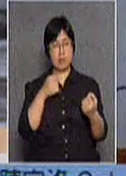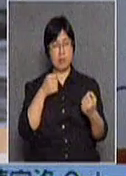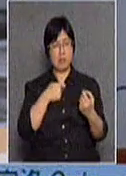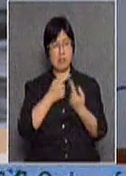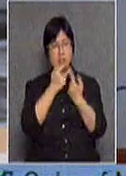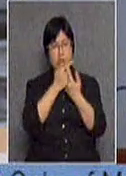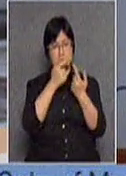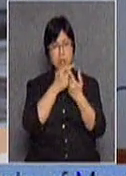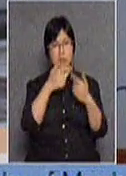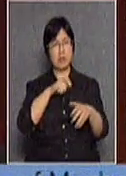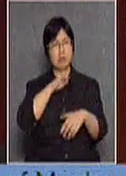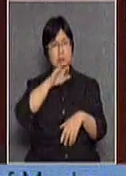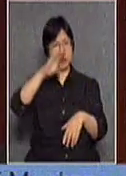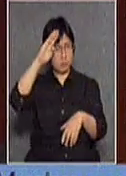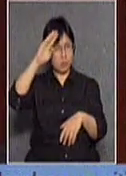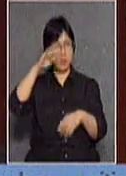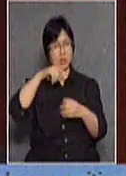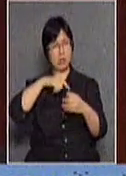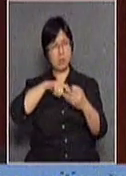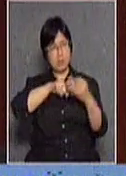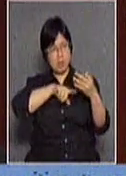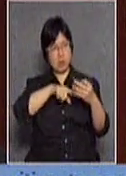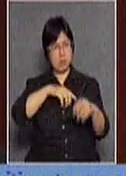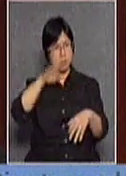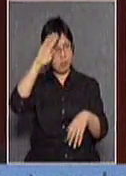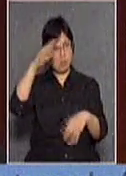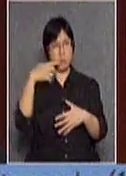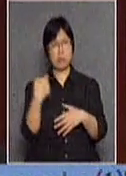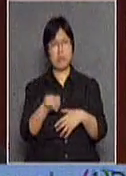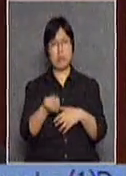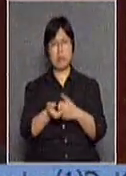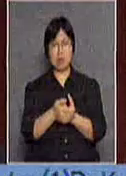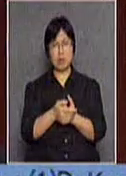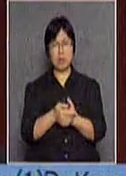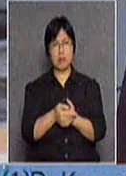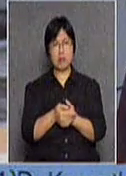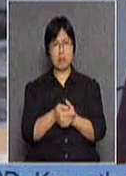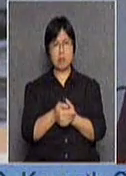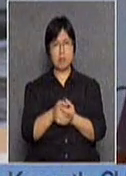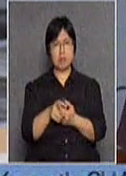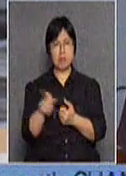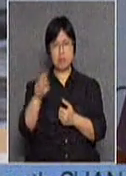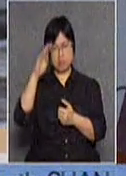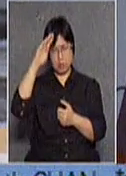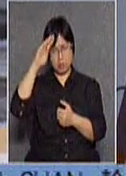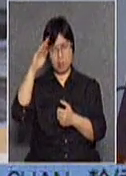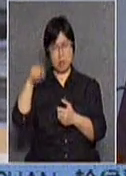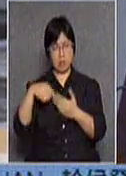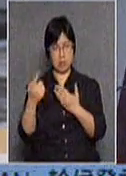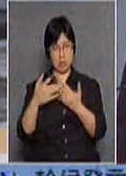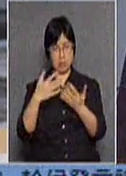意思啊，阿周玉成，喂，道歉好難咩？喂，阿哥，佢道唔道歉另外一件事